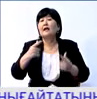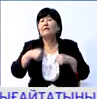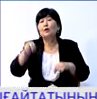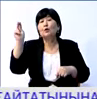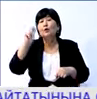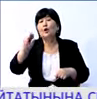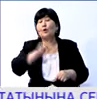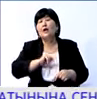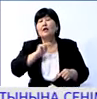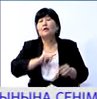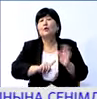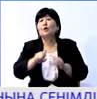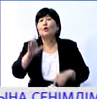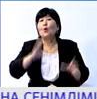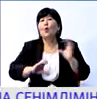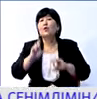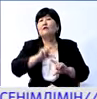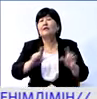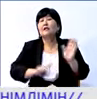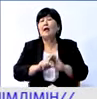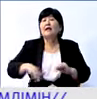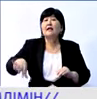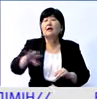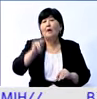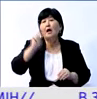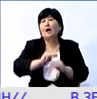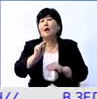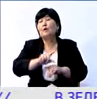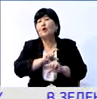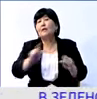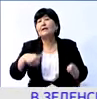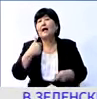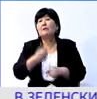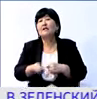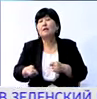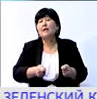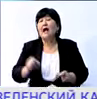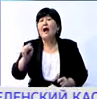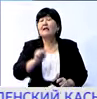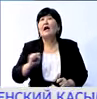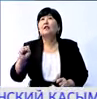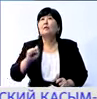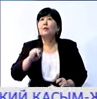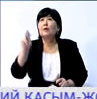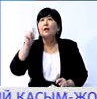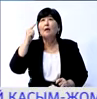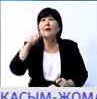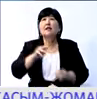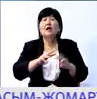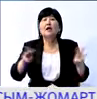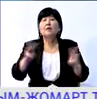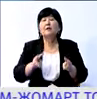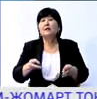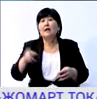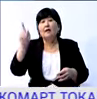оқыған. Еңбек жолын сол университетте бастаған, кейін аймақтың білім беру басқармасын басқарды. Асхат Аймағамбетовке бұл білім және ғылым министрлігі